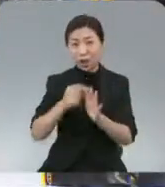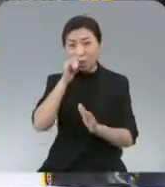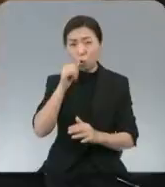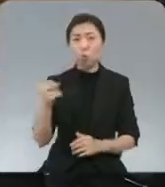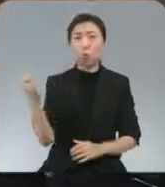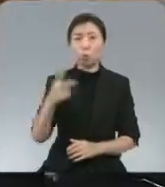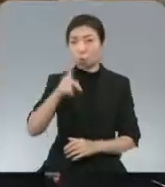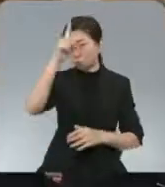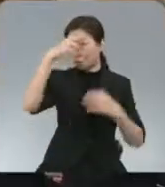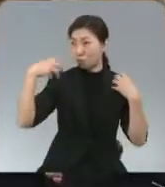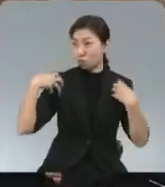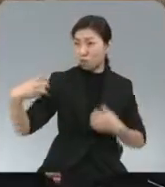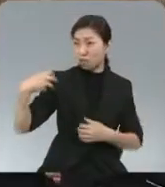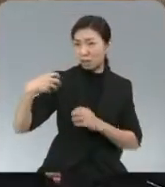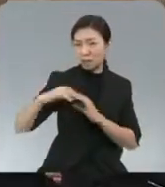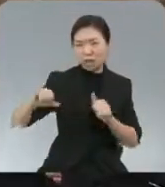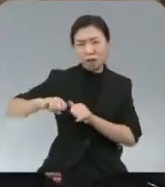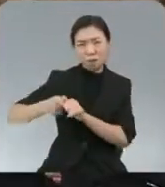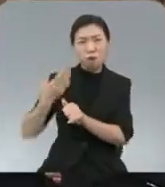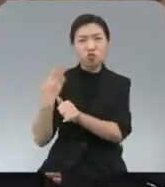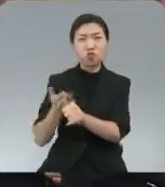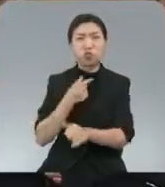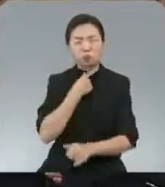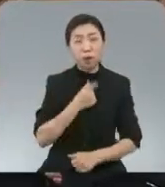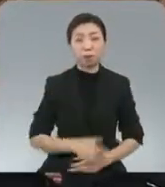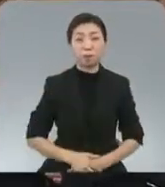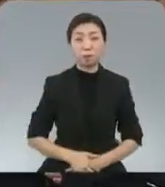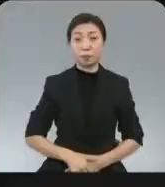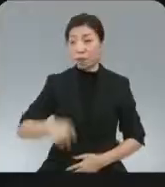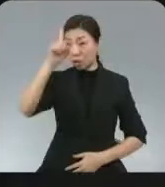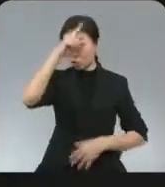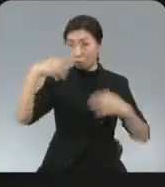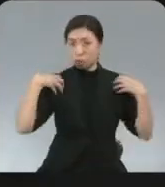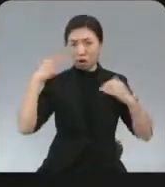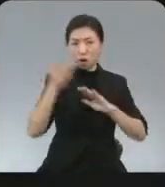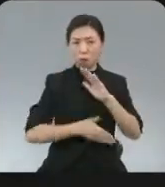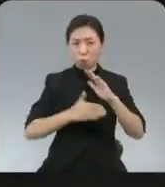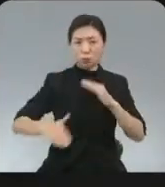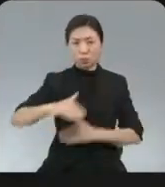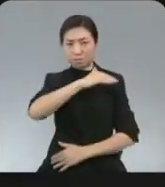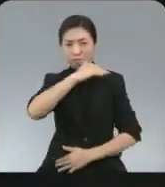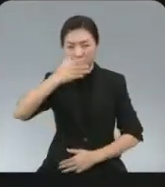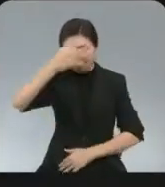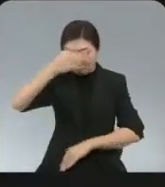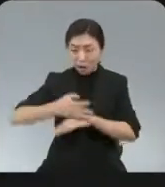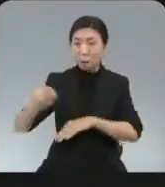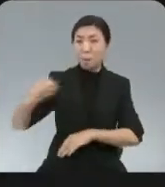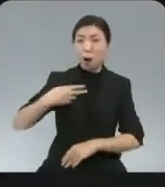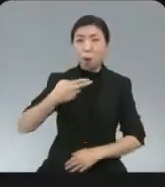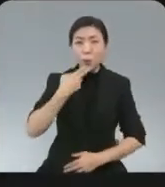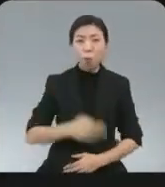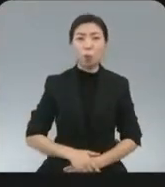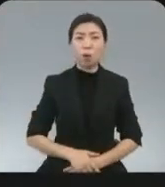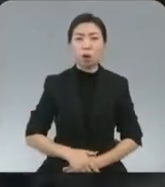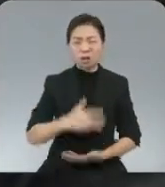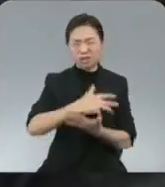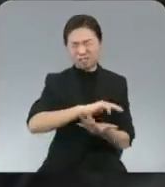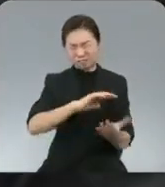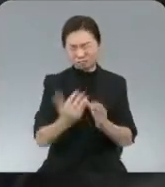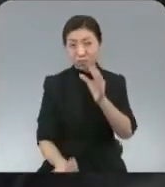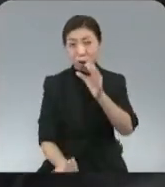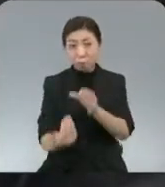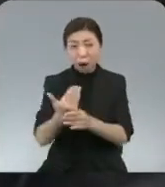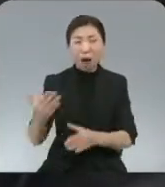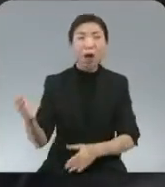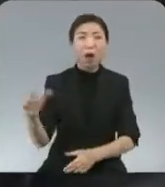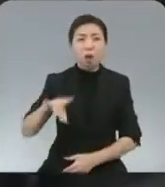phủ đã đưa ra những lời giải thích dối trá trốn tránh trách nhiệm không đưa ra lời xin lỗi chính thức làm ăn sâu thêm vết thương cho cả những người đã khuất và